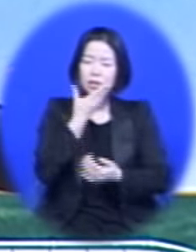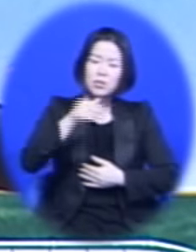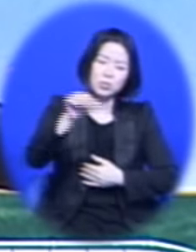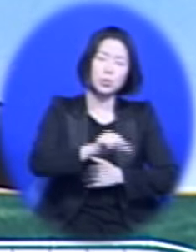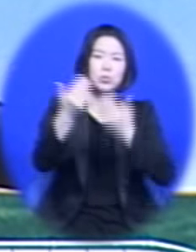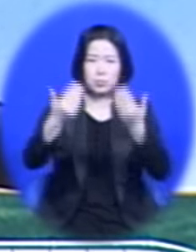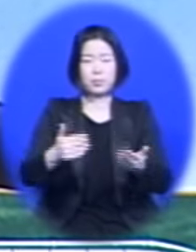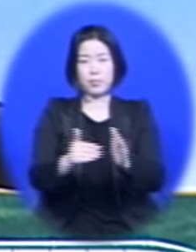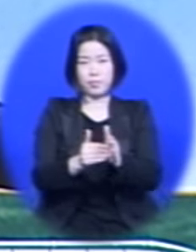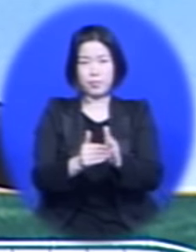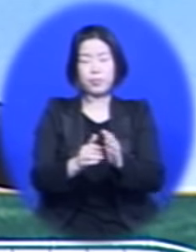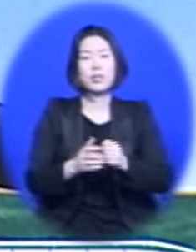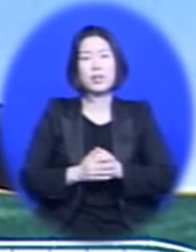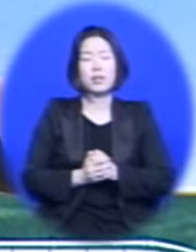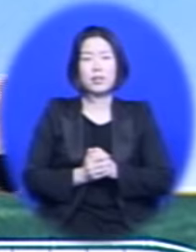받았습니다.